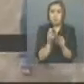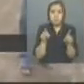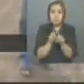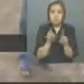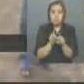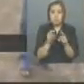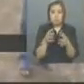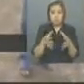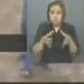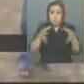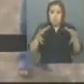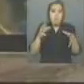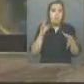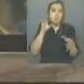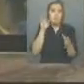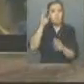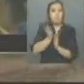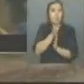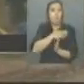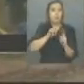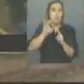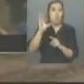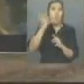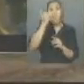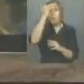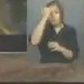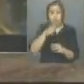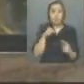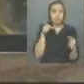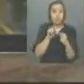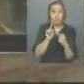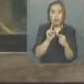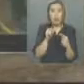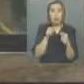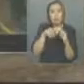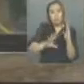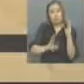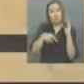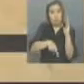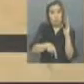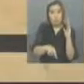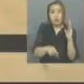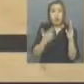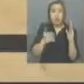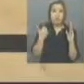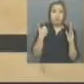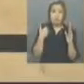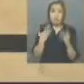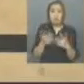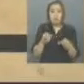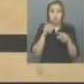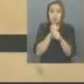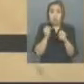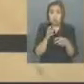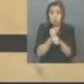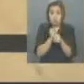การก่อสร้างภายในวัดพลุใหญ่หมู่ที่6ตำบลสะพรีอำเภอประทิวจังหวัดชุมพรหลังเกิดอุบัติเหตุนั่งร้านพังถล่มลงมา